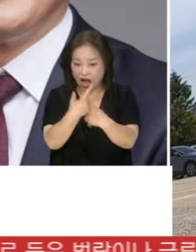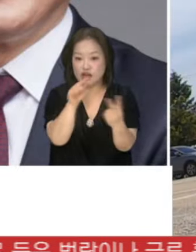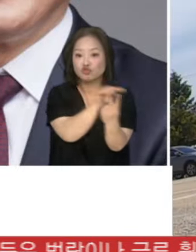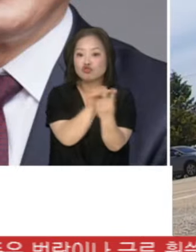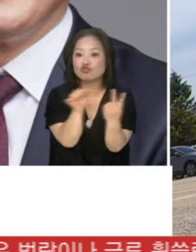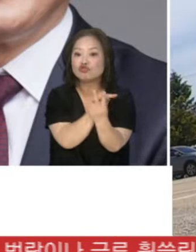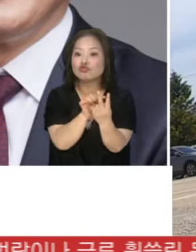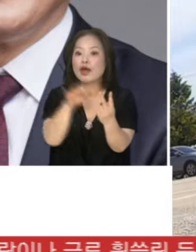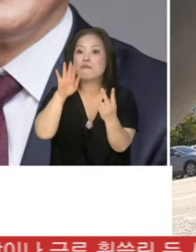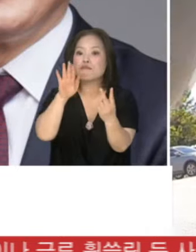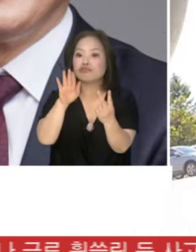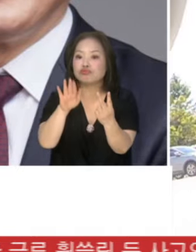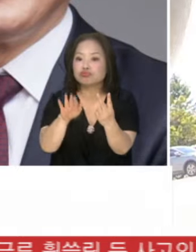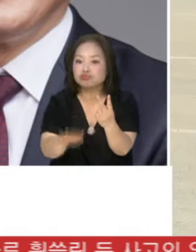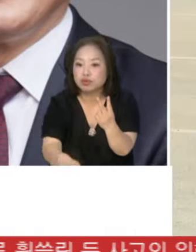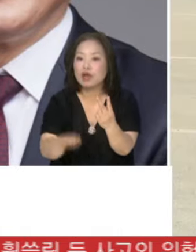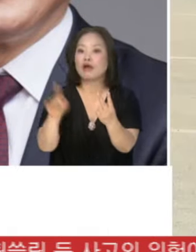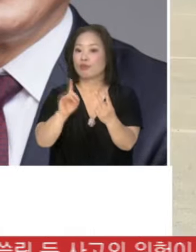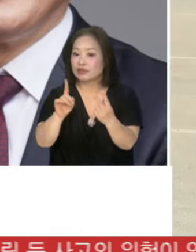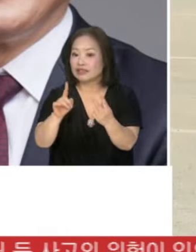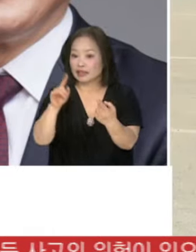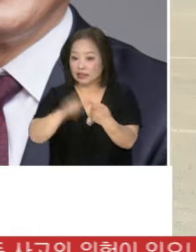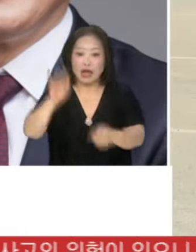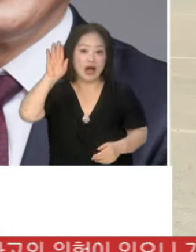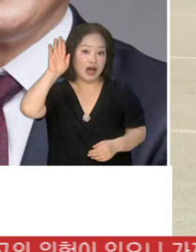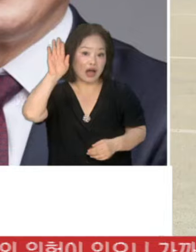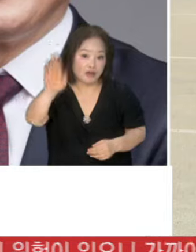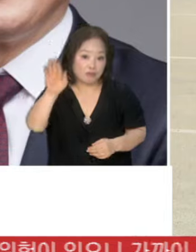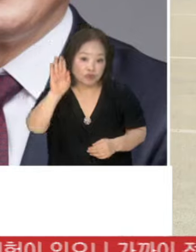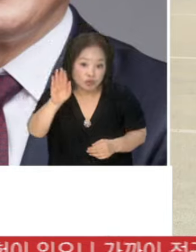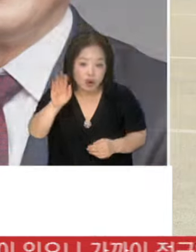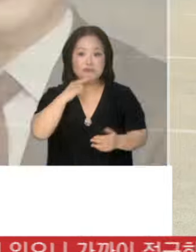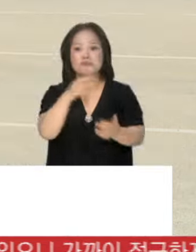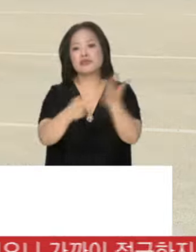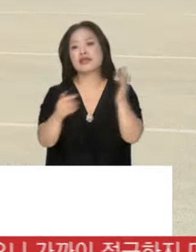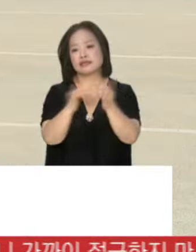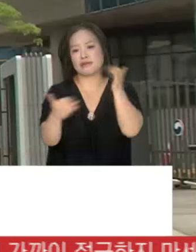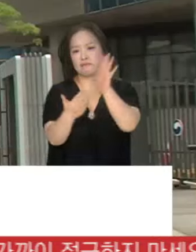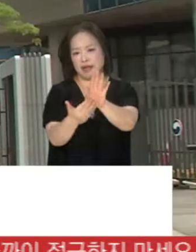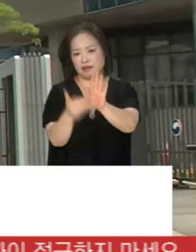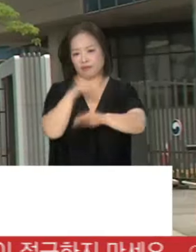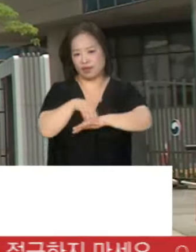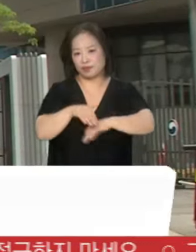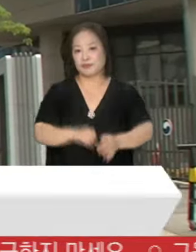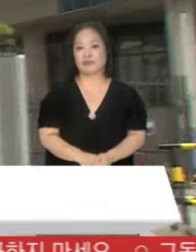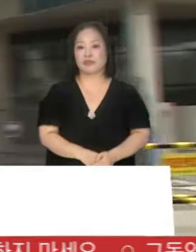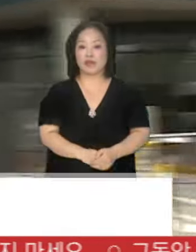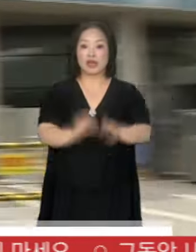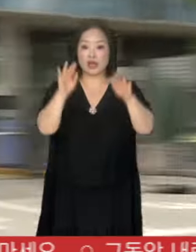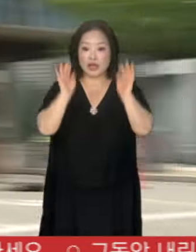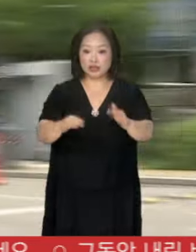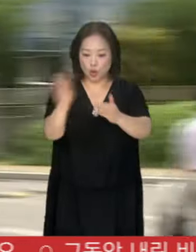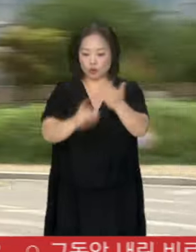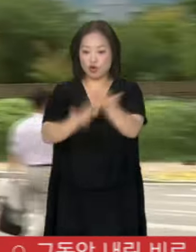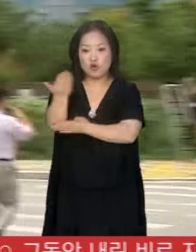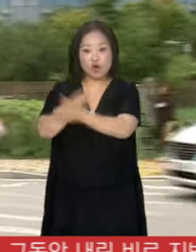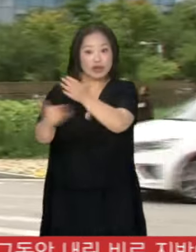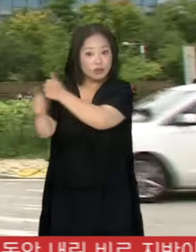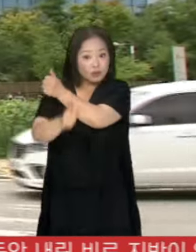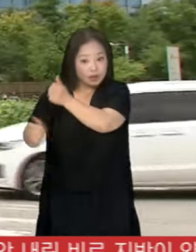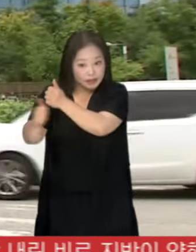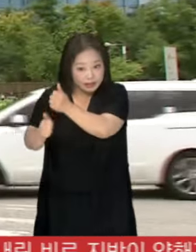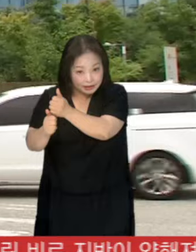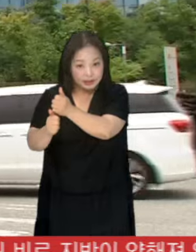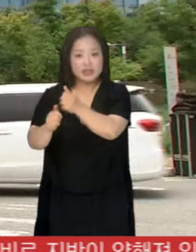밟았는지 명확하게 규명해서 앞으로 선의의 피해자가 나오지 않게 하려는 주무부처인 공정거래 위원회는